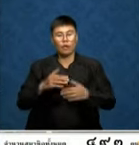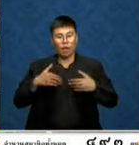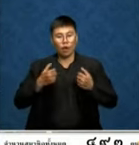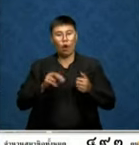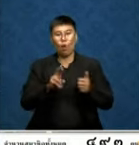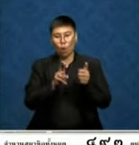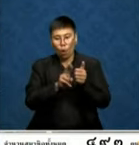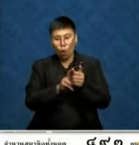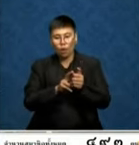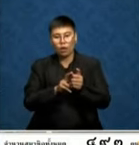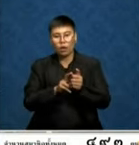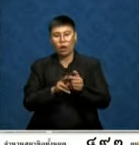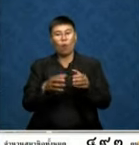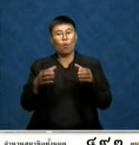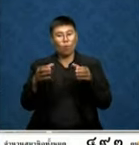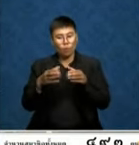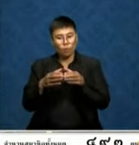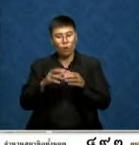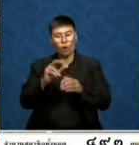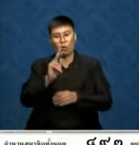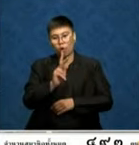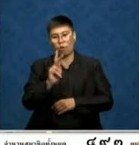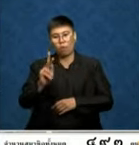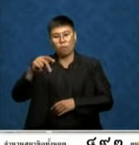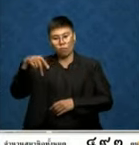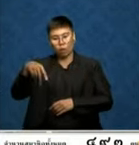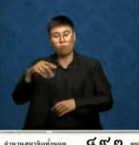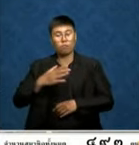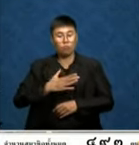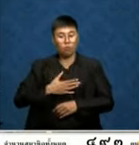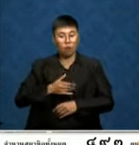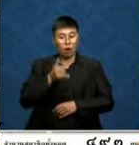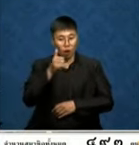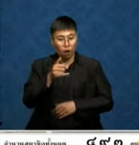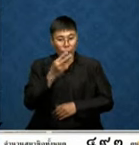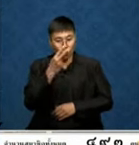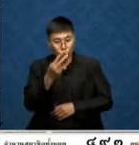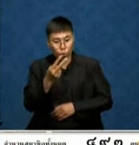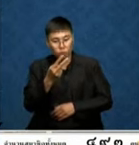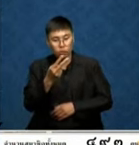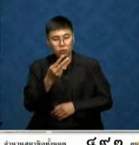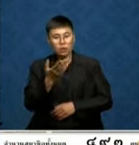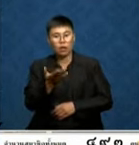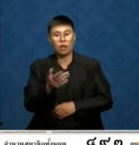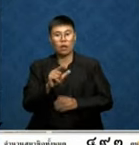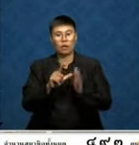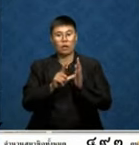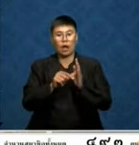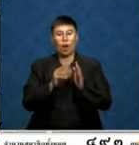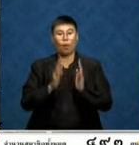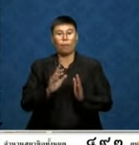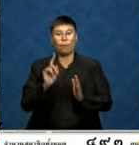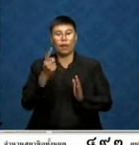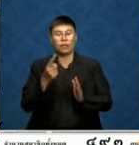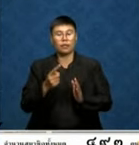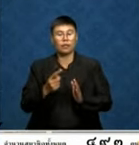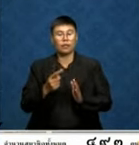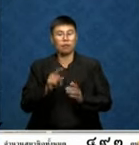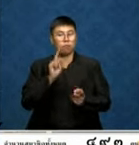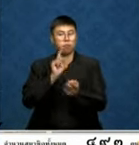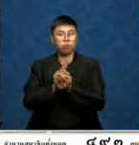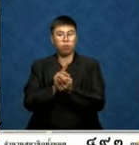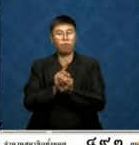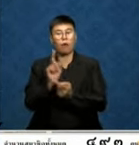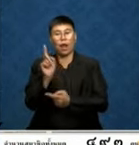ล้วก็บุคลากรของกกพ.ผมไปติดตามนะฮะเส้นทางของท่านเลขาท่านใหม่ก็ไปพบนะ